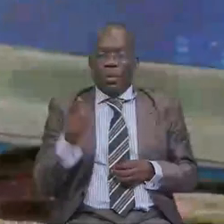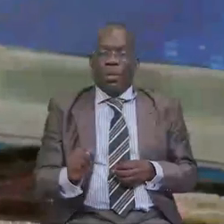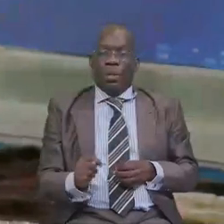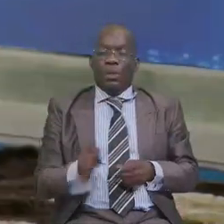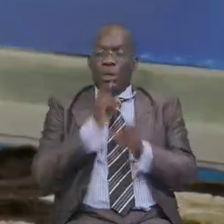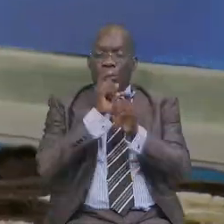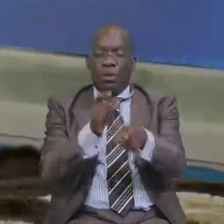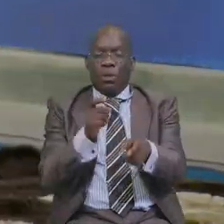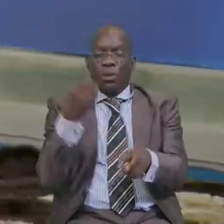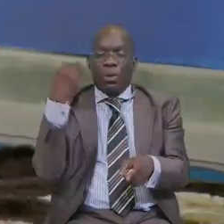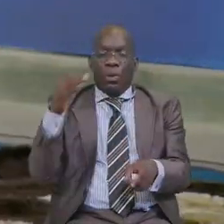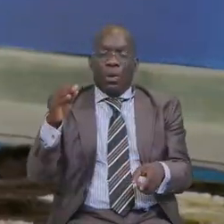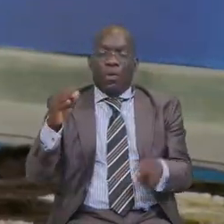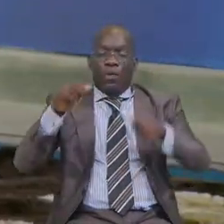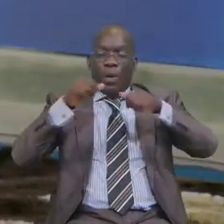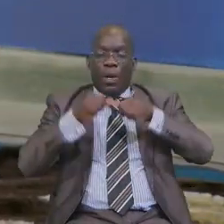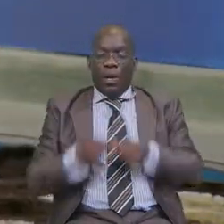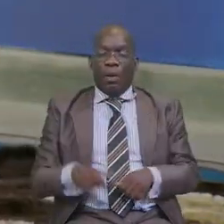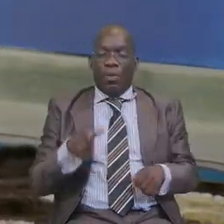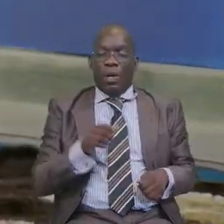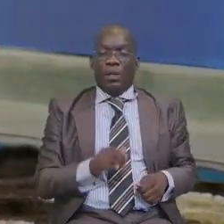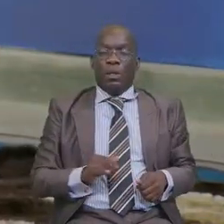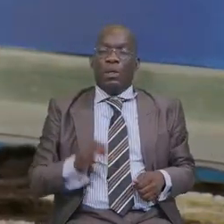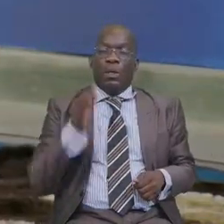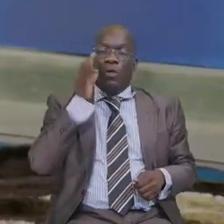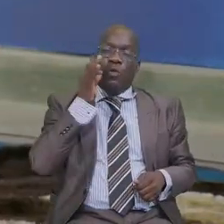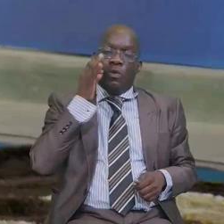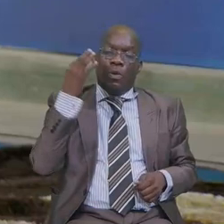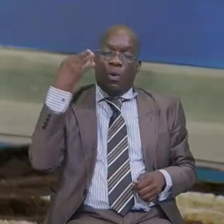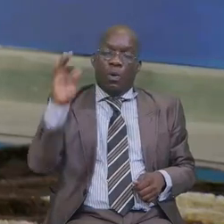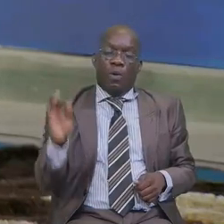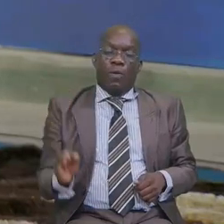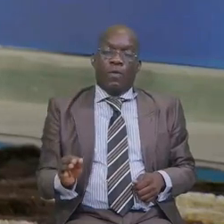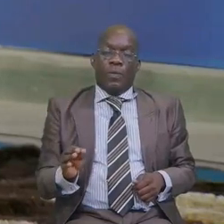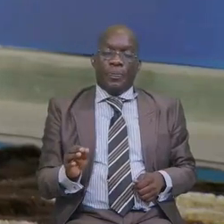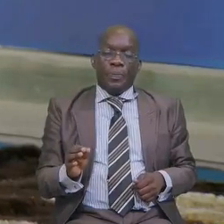Les récompenses des fruits durables de la moisson.